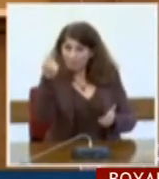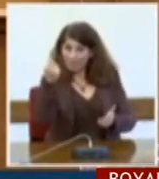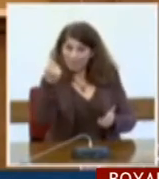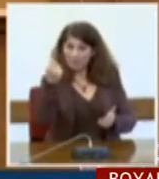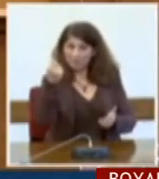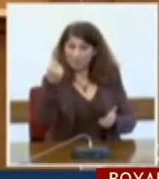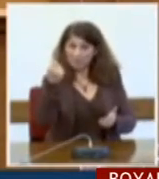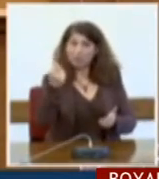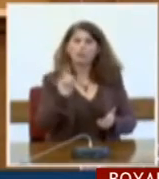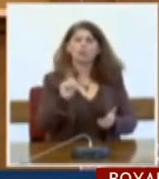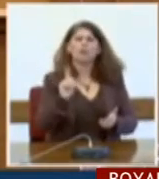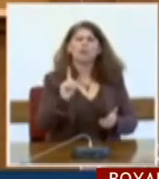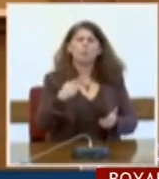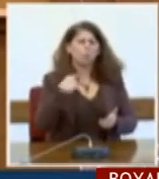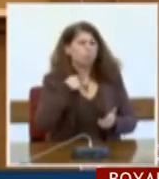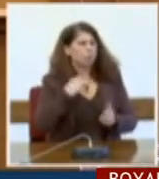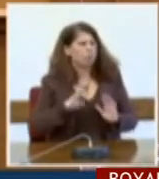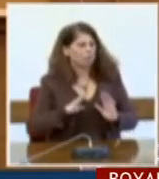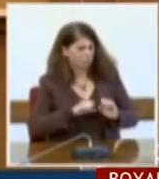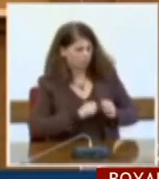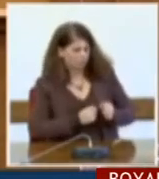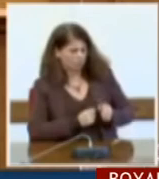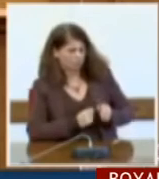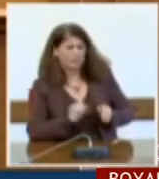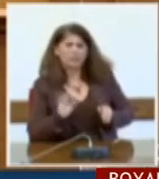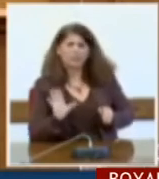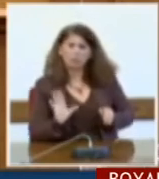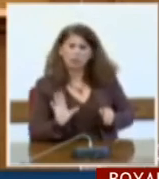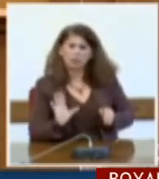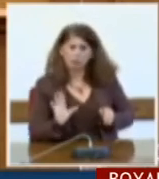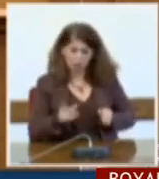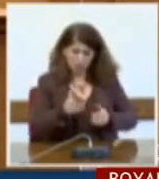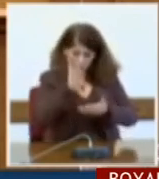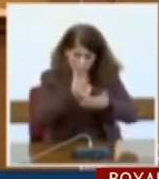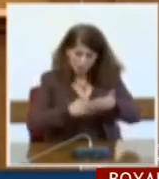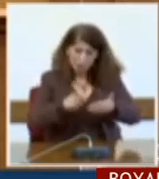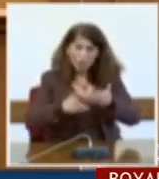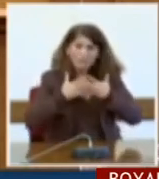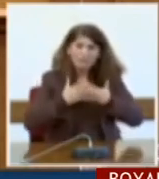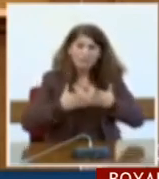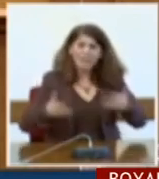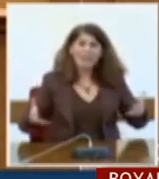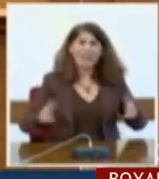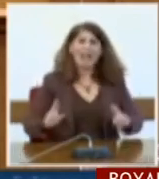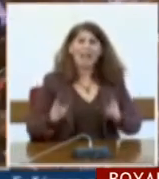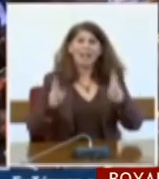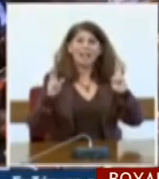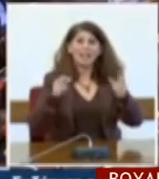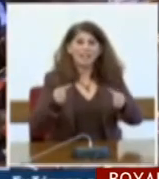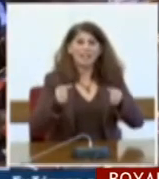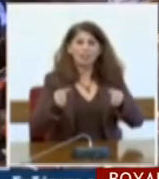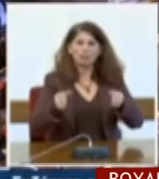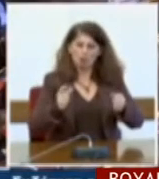δεν σας πτώησε καν το γεγονός ότι βρισκόμαστε στη μέση αυτής της τεράστιας ενεργειακής κρίσης.